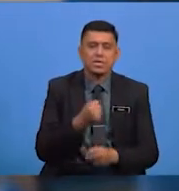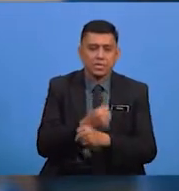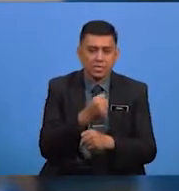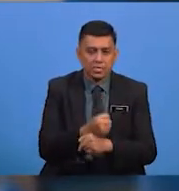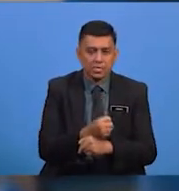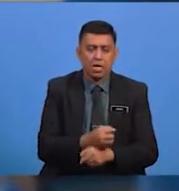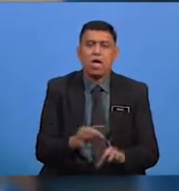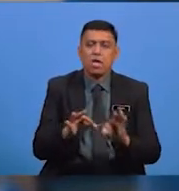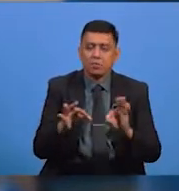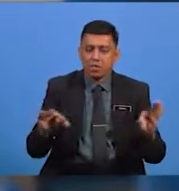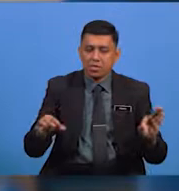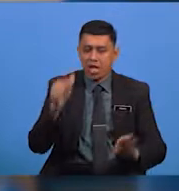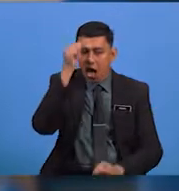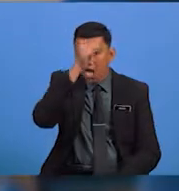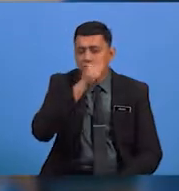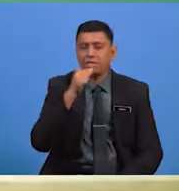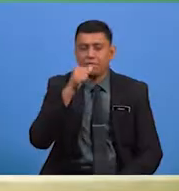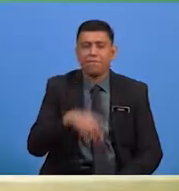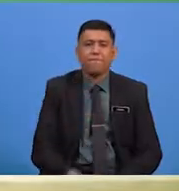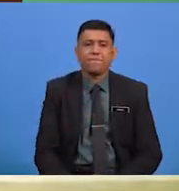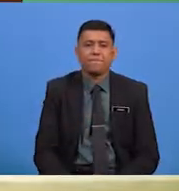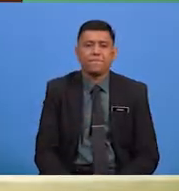dan frasa adjektif.